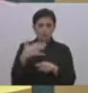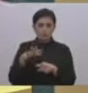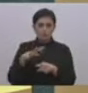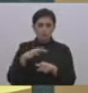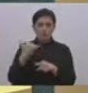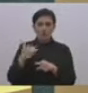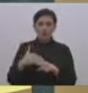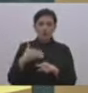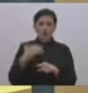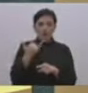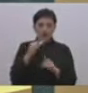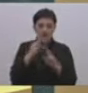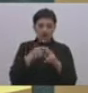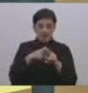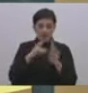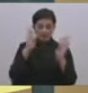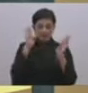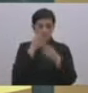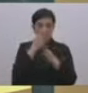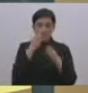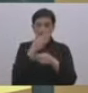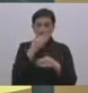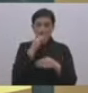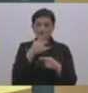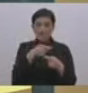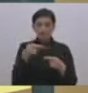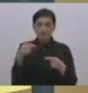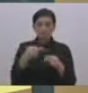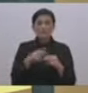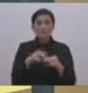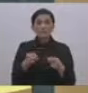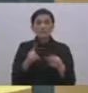ჰქონდა ეს არის ღალატი ამაზე მეტი ღალატი ვერაფერი ვერ იქნება და ამასთან დაკავშირებით კიდე რეაქციები